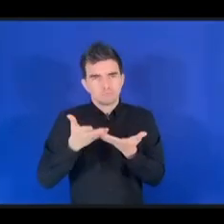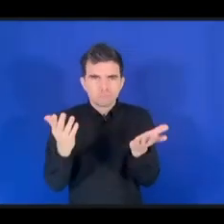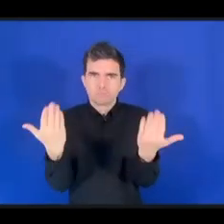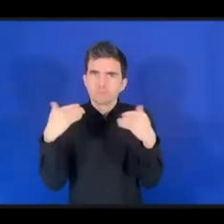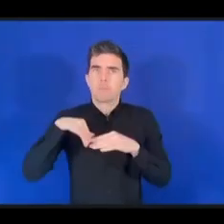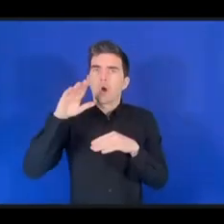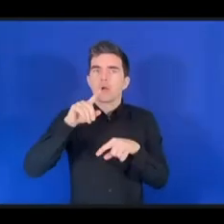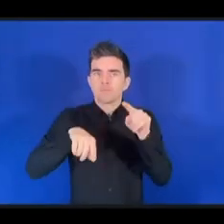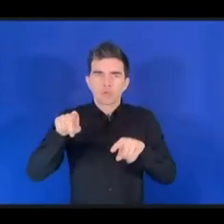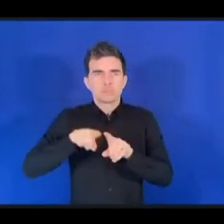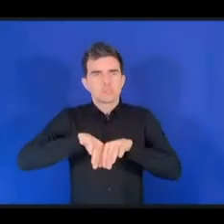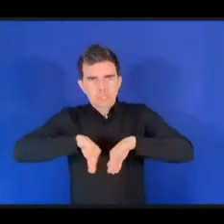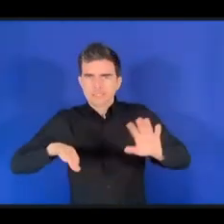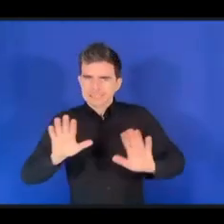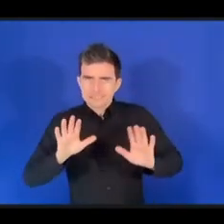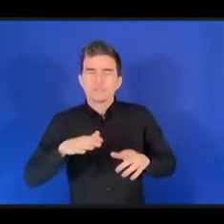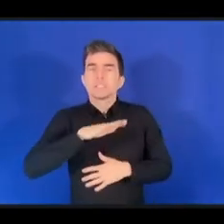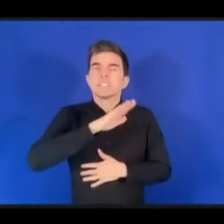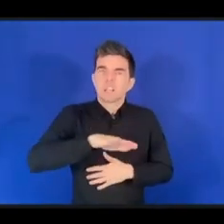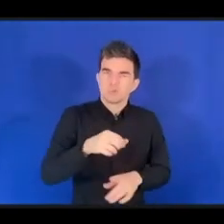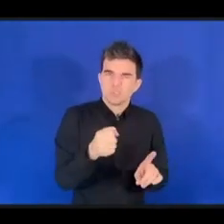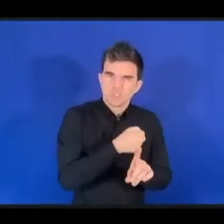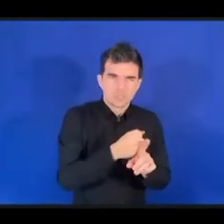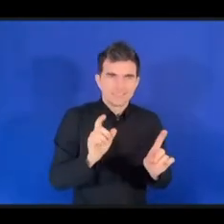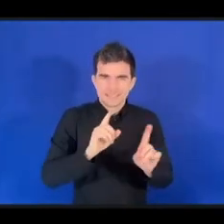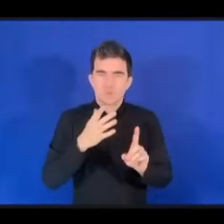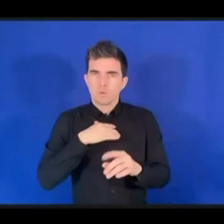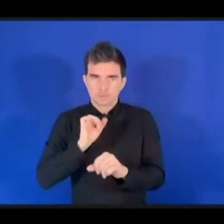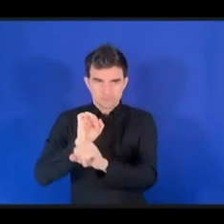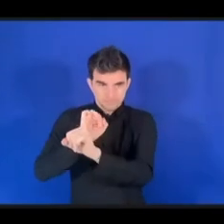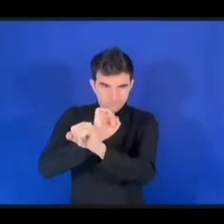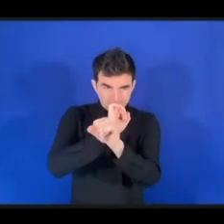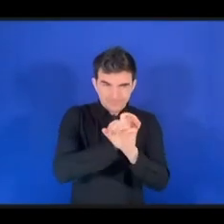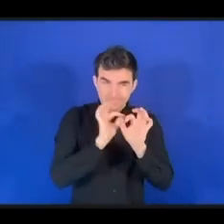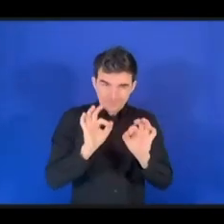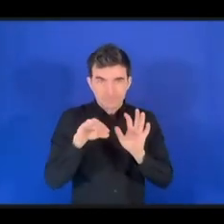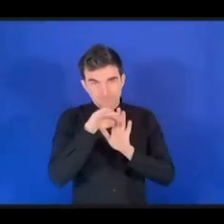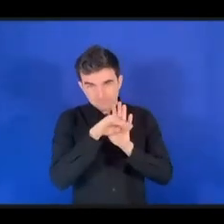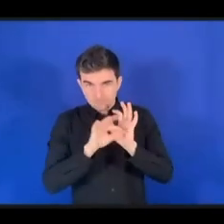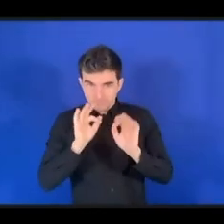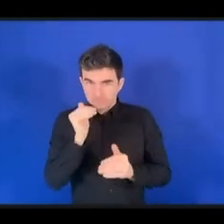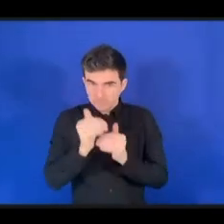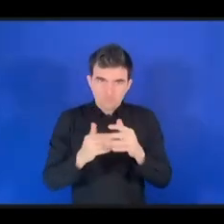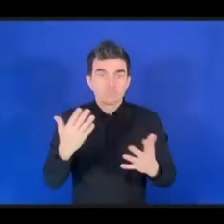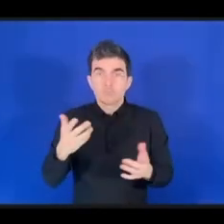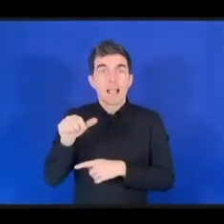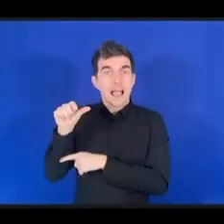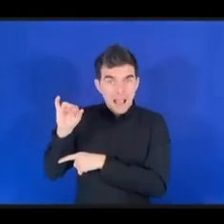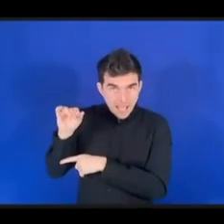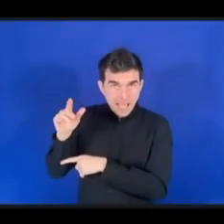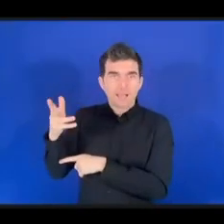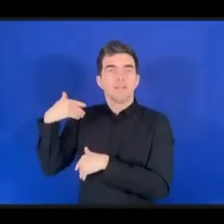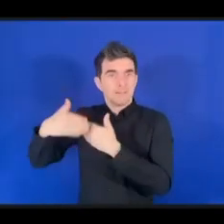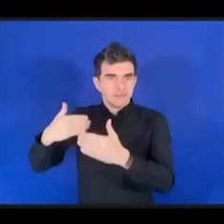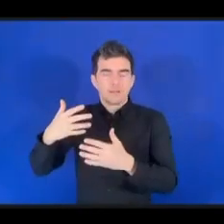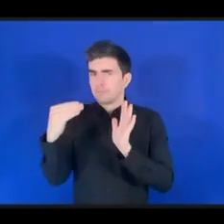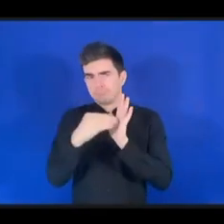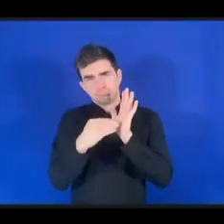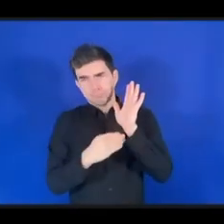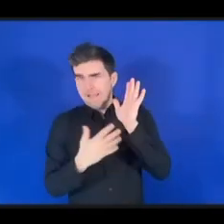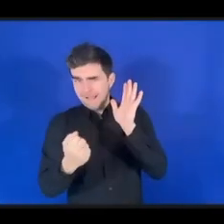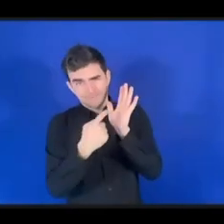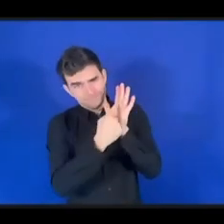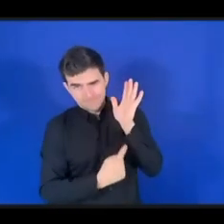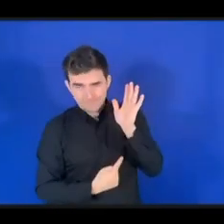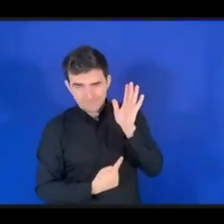元性，然后更好的做好监管，保护好儿童。它能够帮助我们